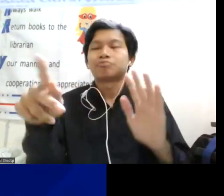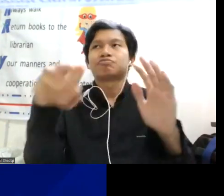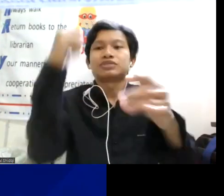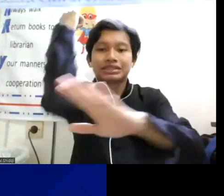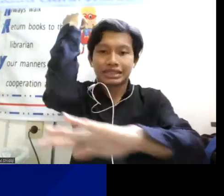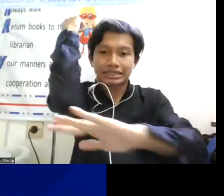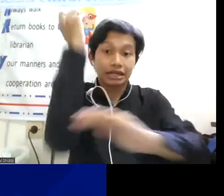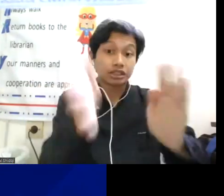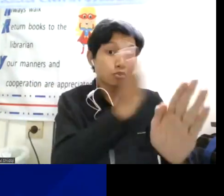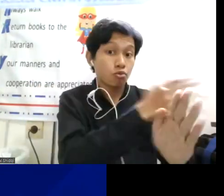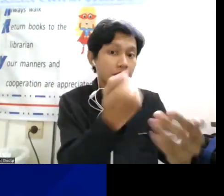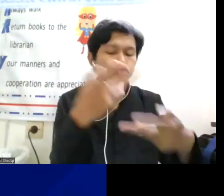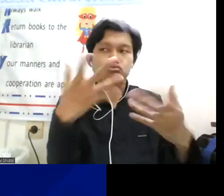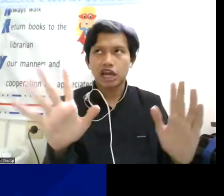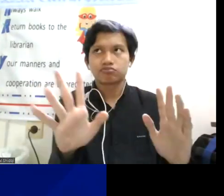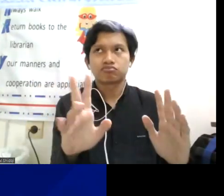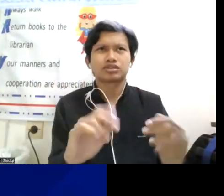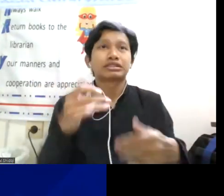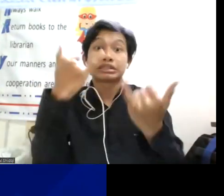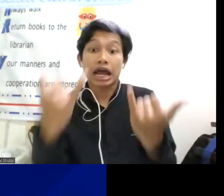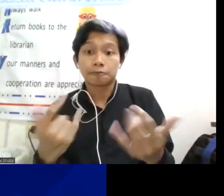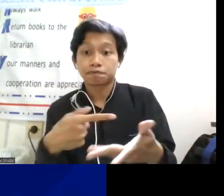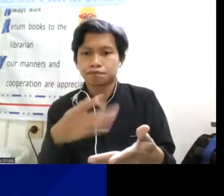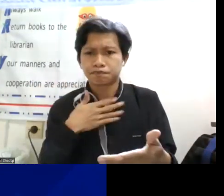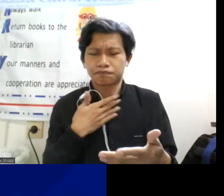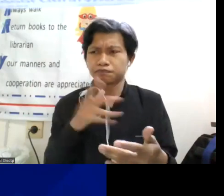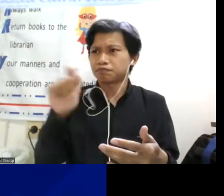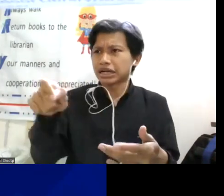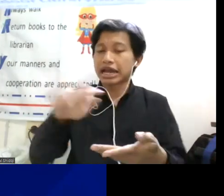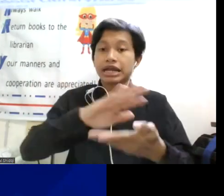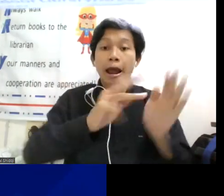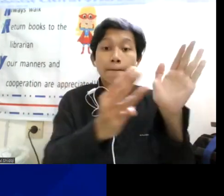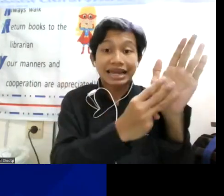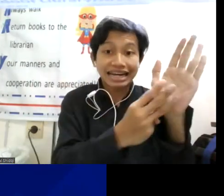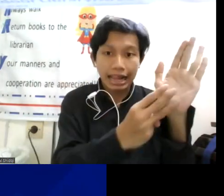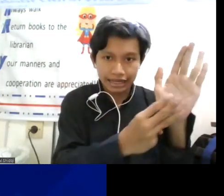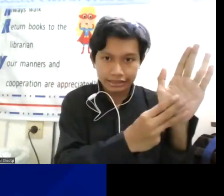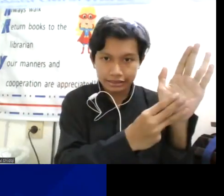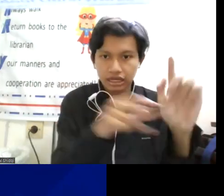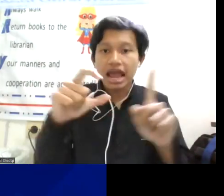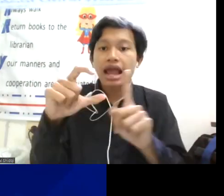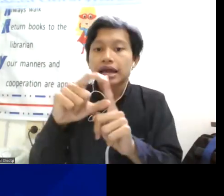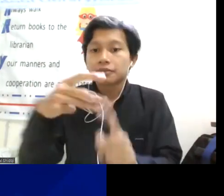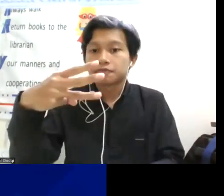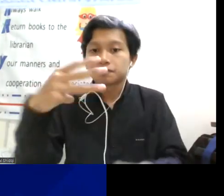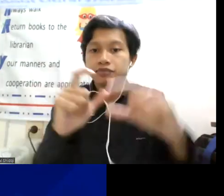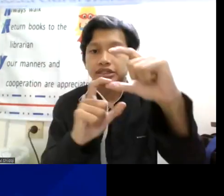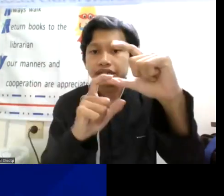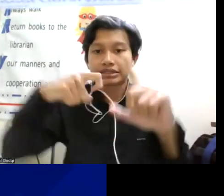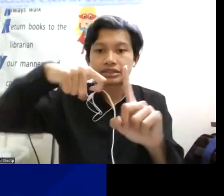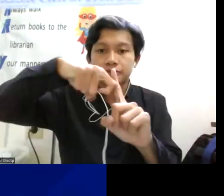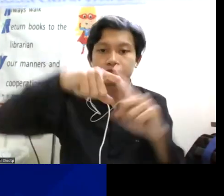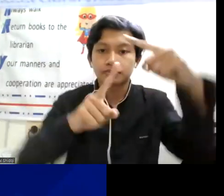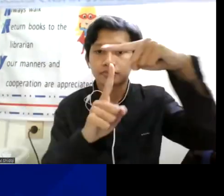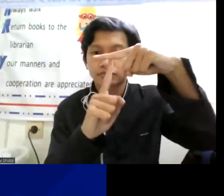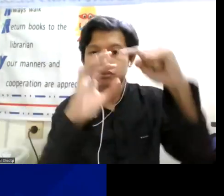untuk saat ini juga saya masih menggunakannya yang menjelek desktop bukan menggunakan reference Manager jadi untuk yang reference Manager